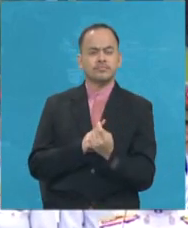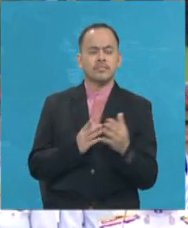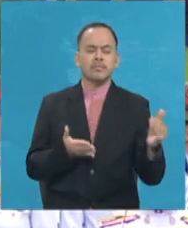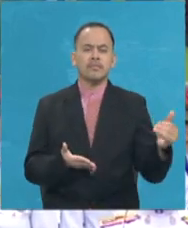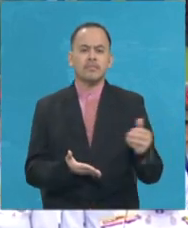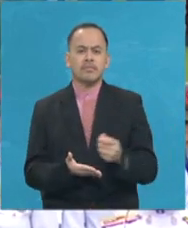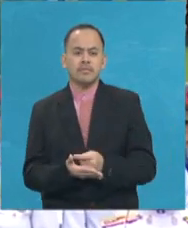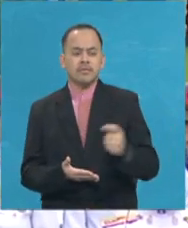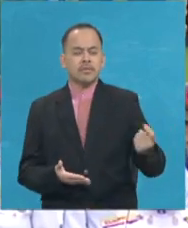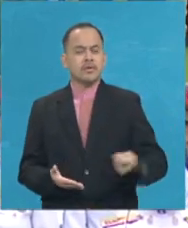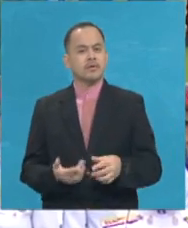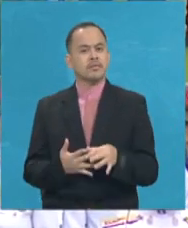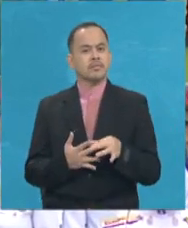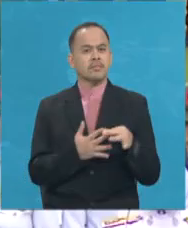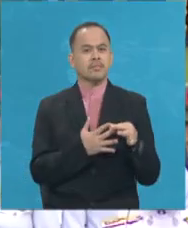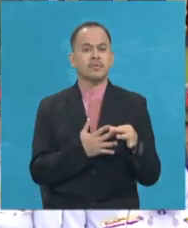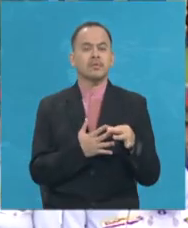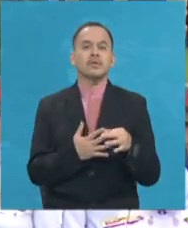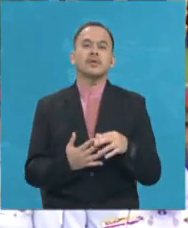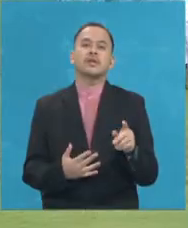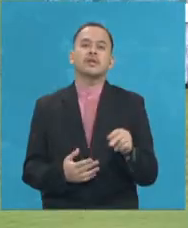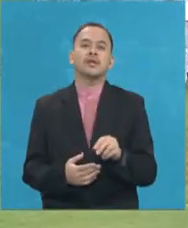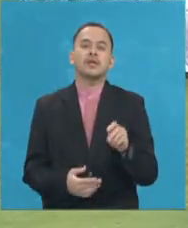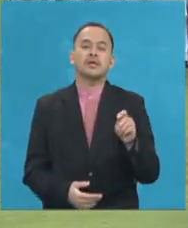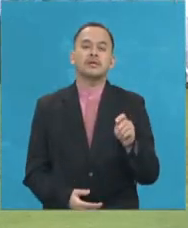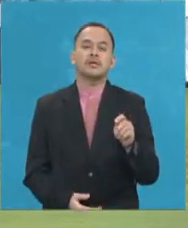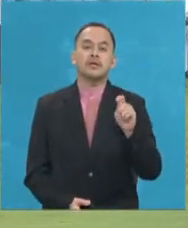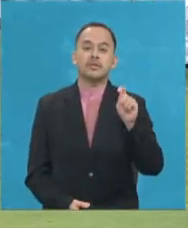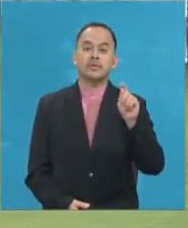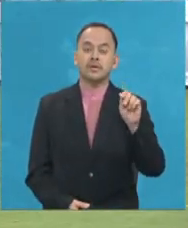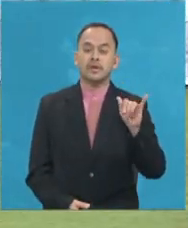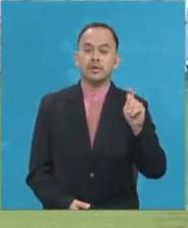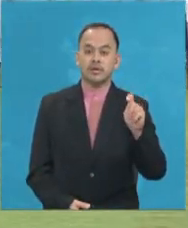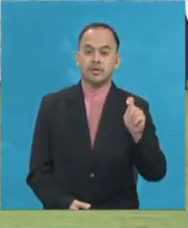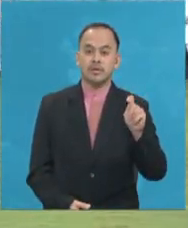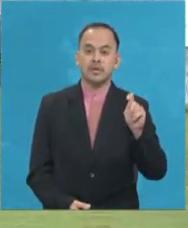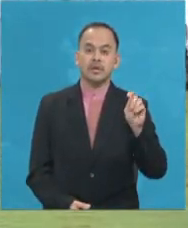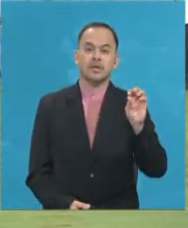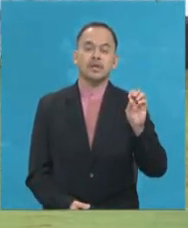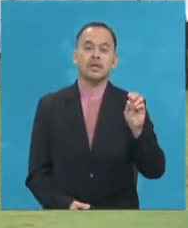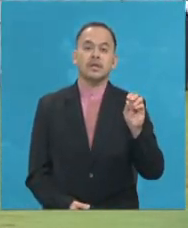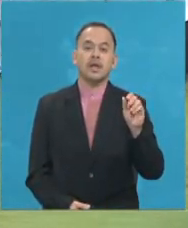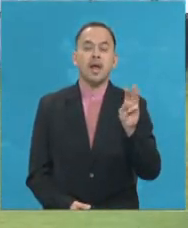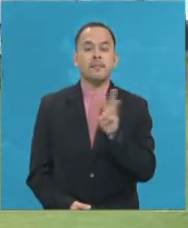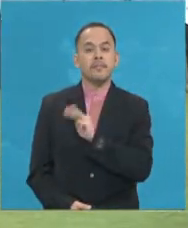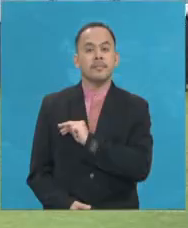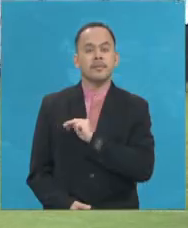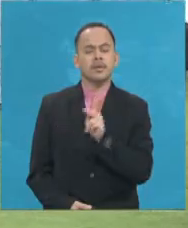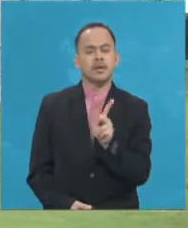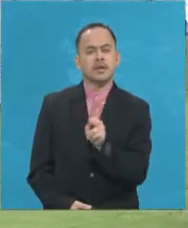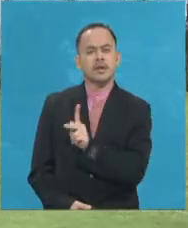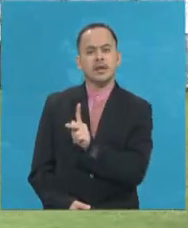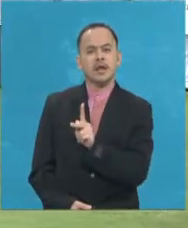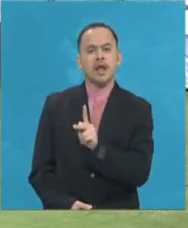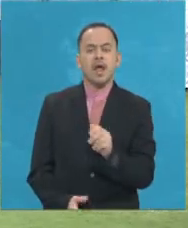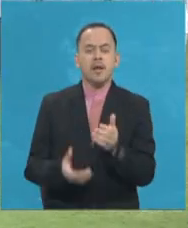tetamu tentangmu khas kebawah duli Yang Maha Mulia antaranya Tuan interutama quiet menteri kanan dan menteri